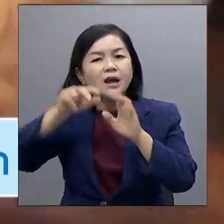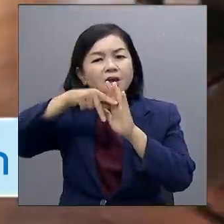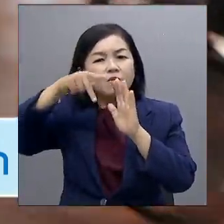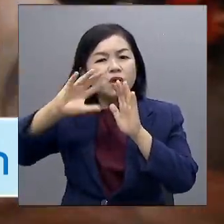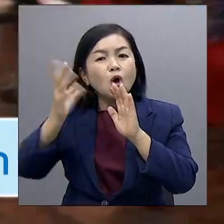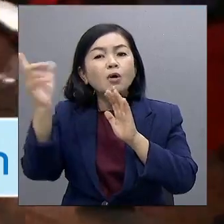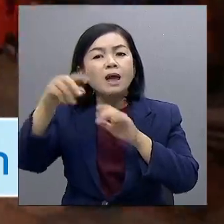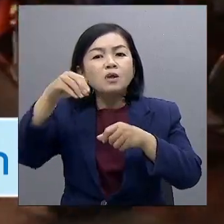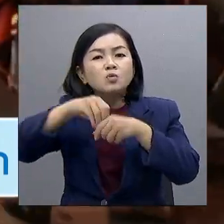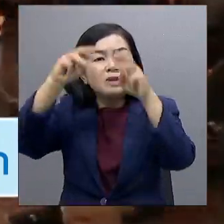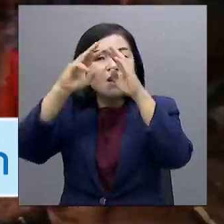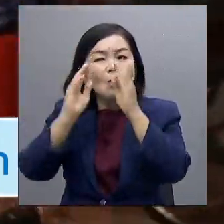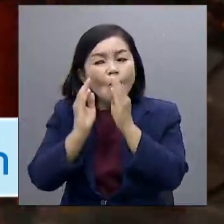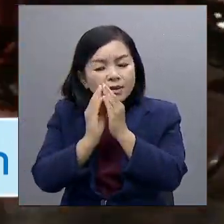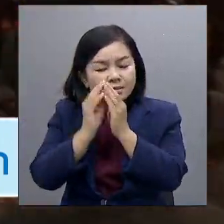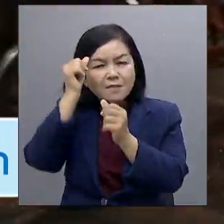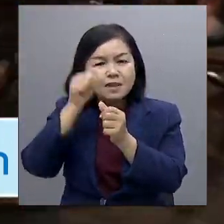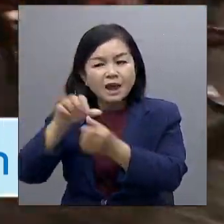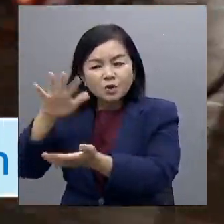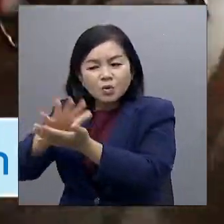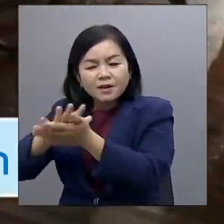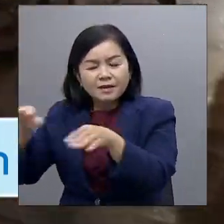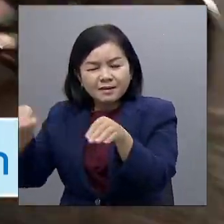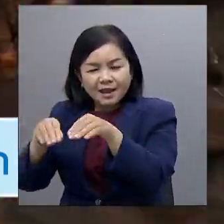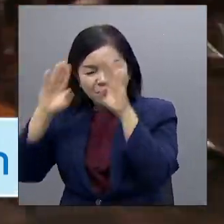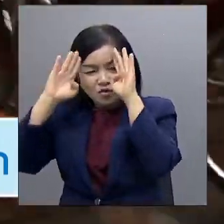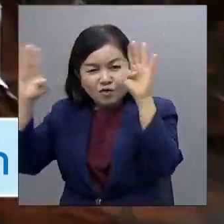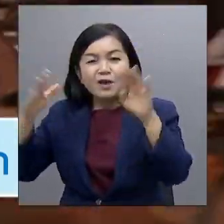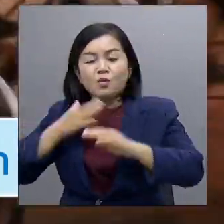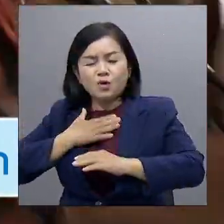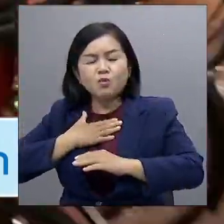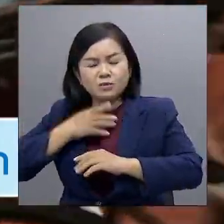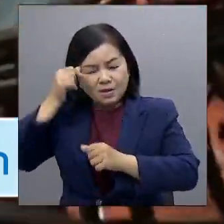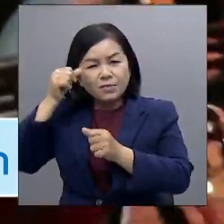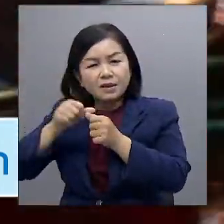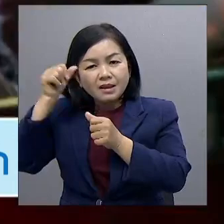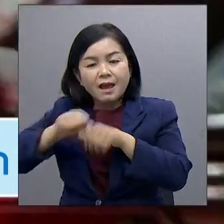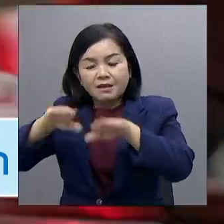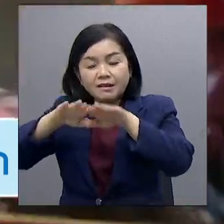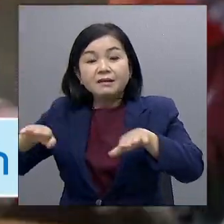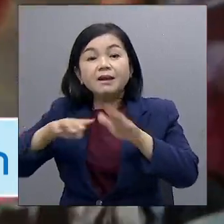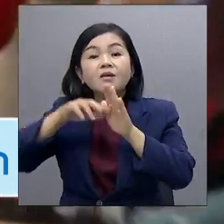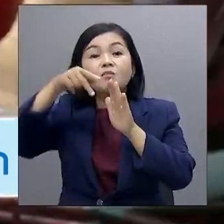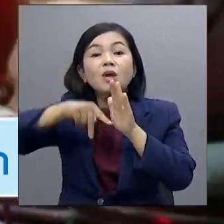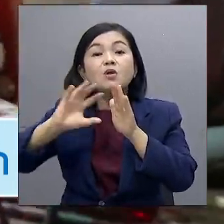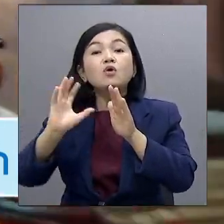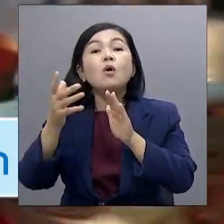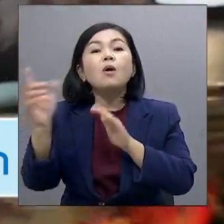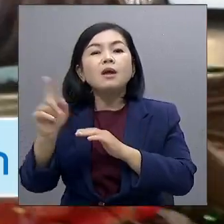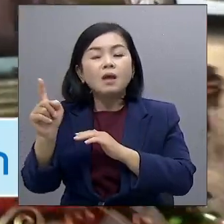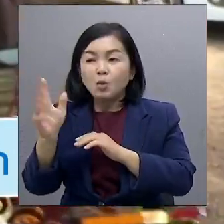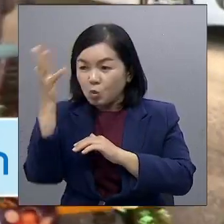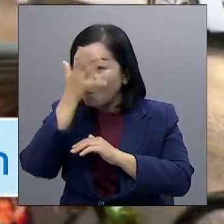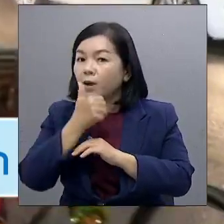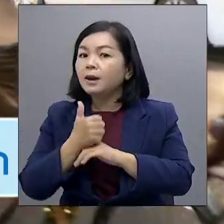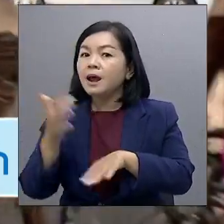ใหญ่นะฮะมีแม่น้ำน่านเนี่ยคือโรงเรียนผมเนี่ยจะอยู่อ่าช่วงเรียนจากกันบุญอ่าเด็กพิโลกขอคอนเฟิร์มว่าได้บรรยากาศนะ